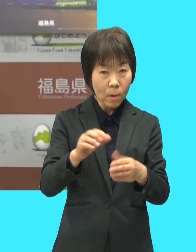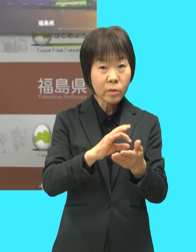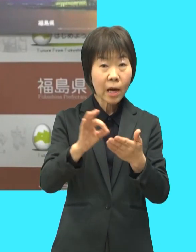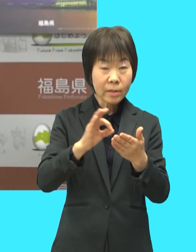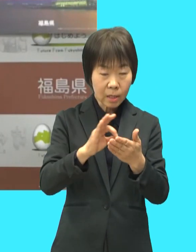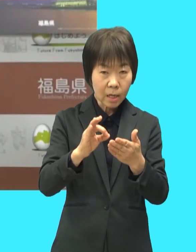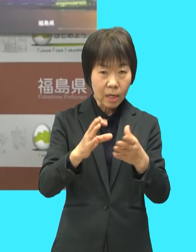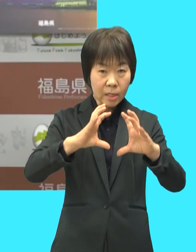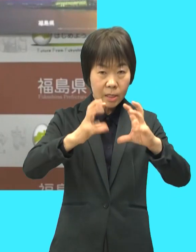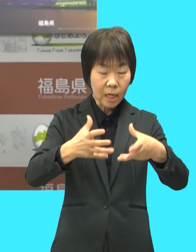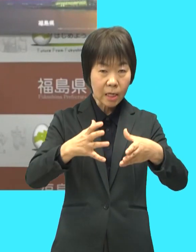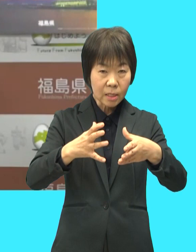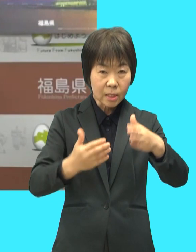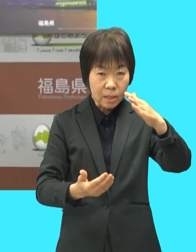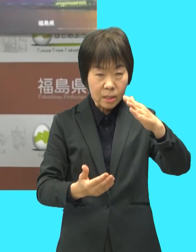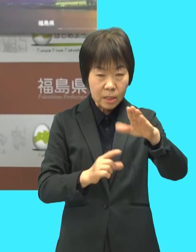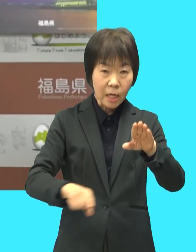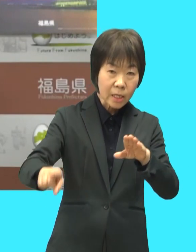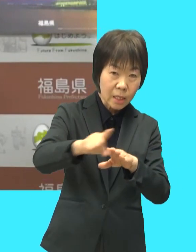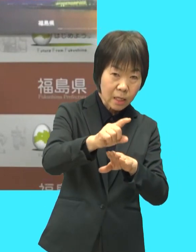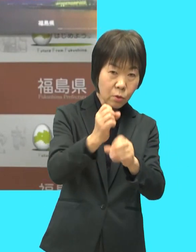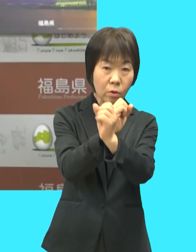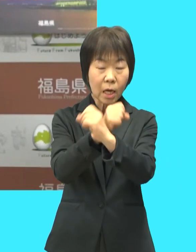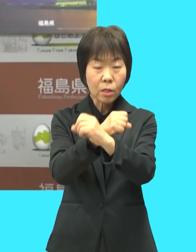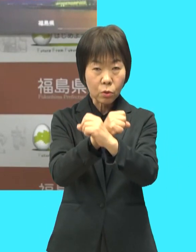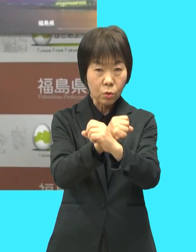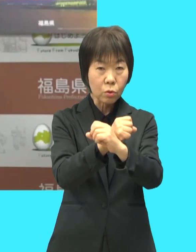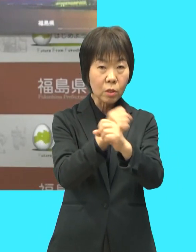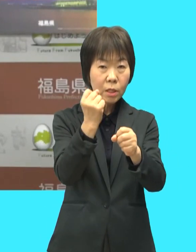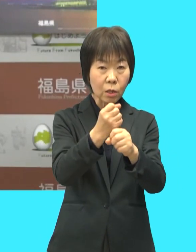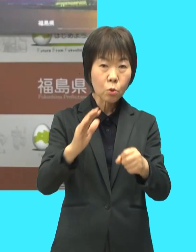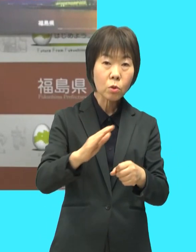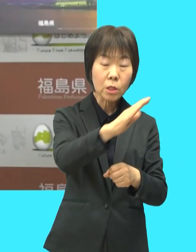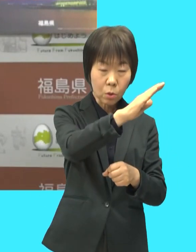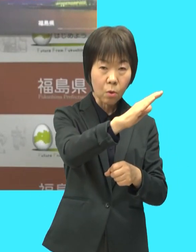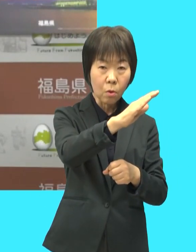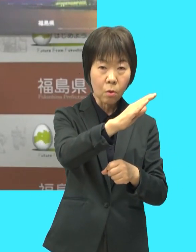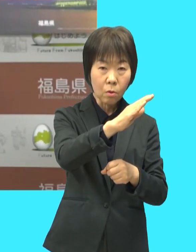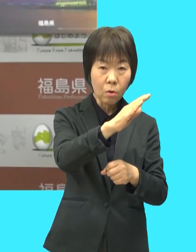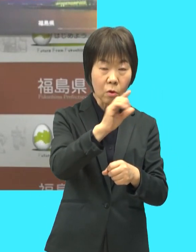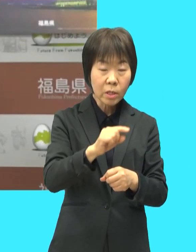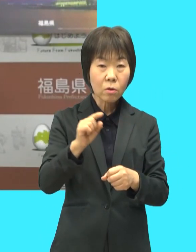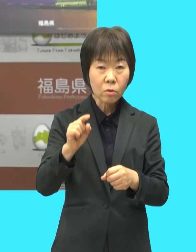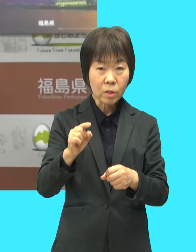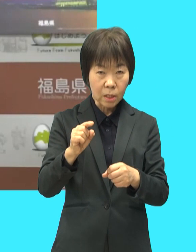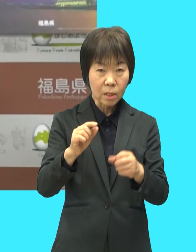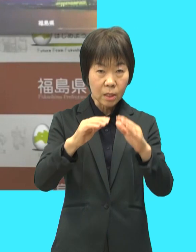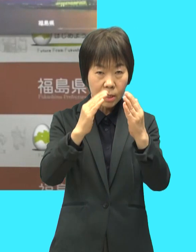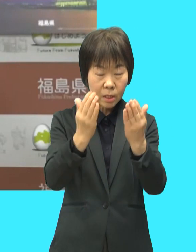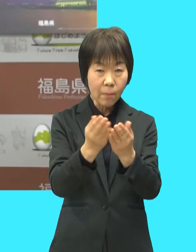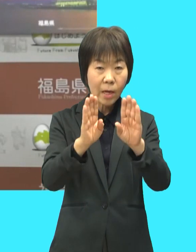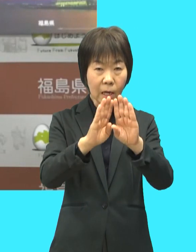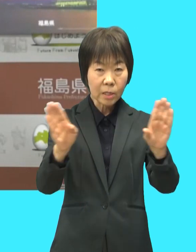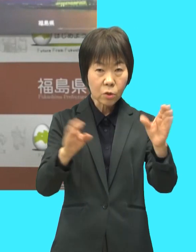ら世界最先端の研究また産業の振興、こういったことに全面解消を踏まえ